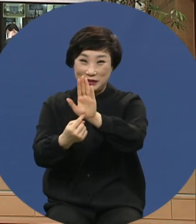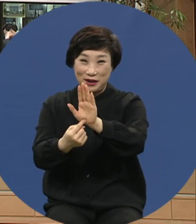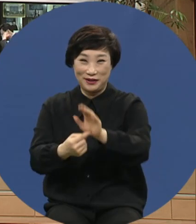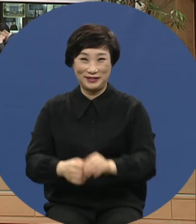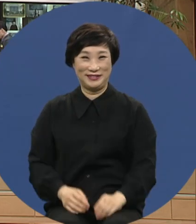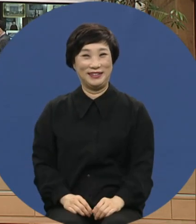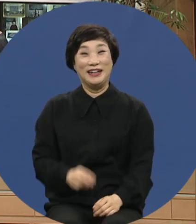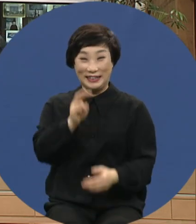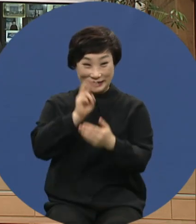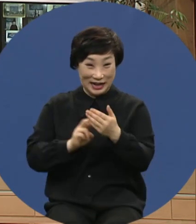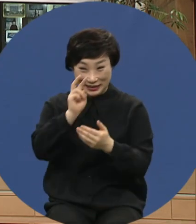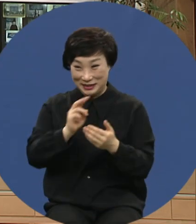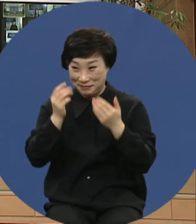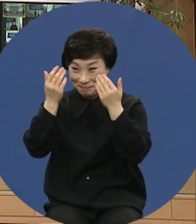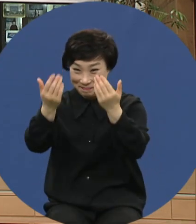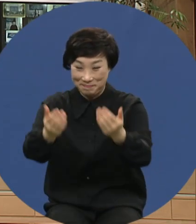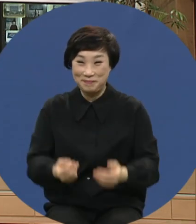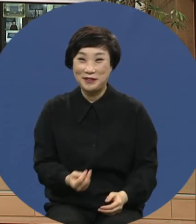생명